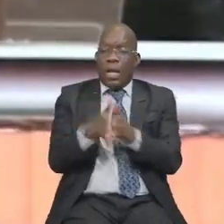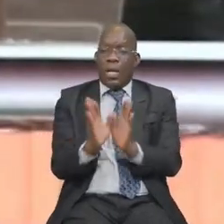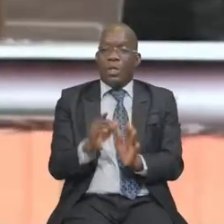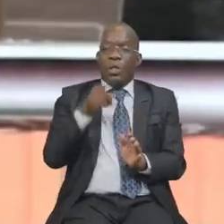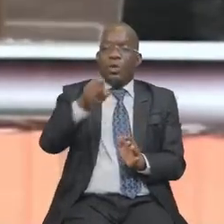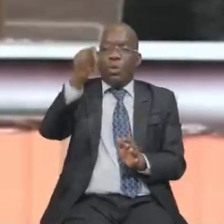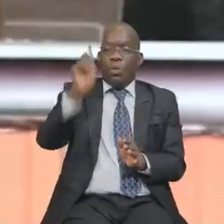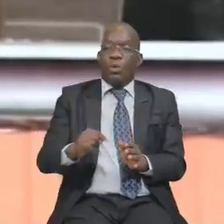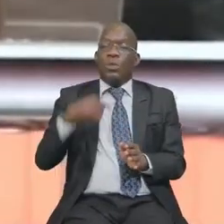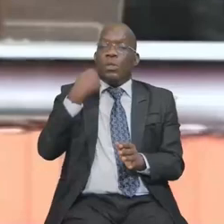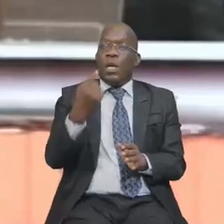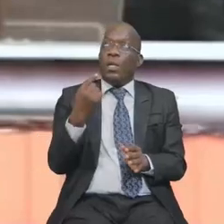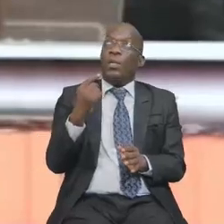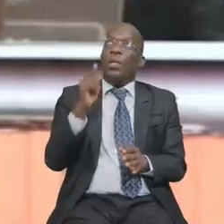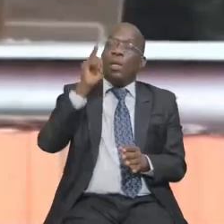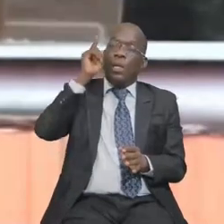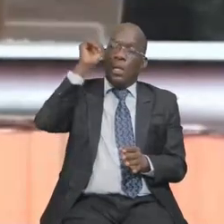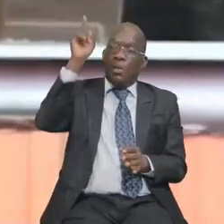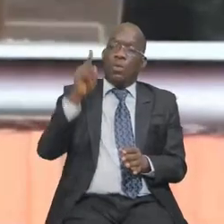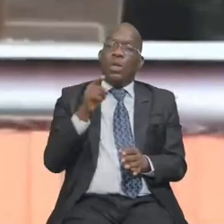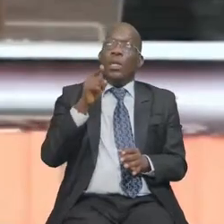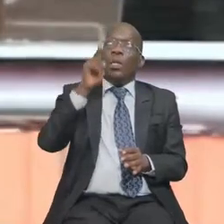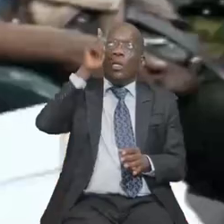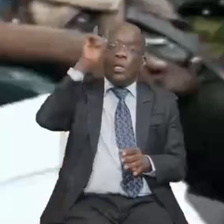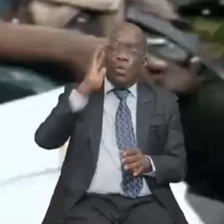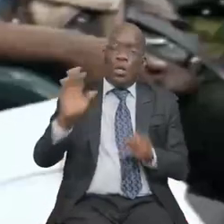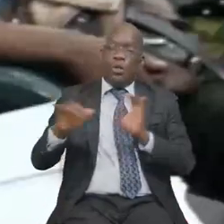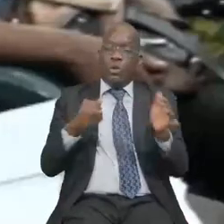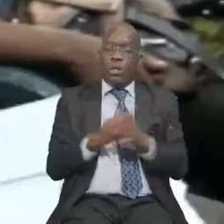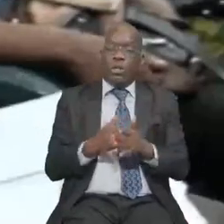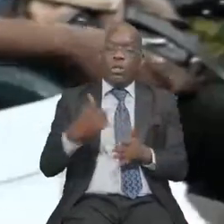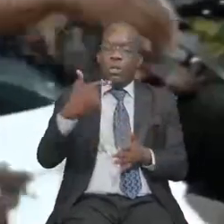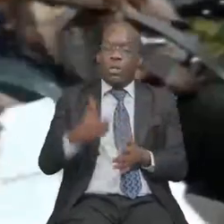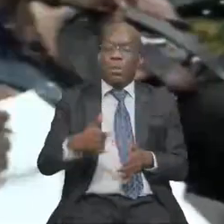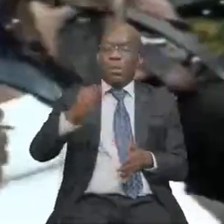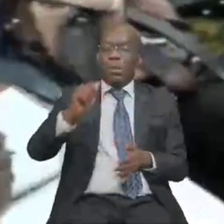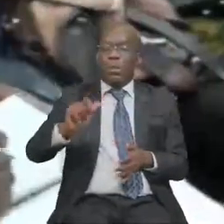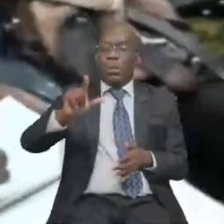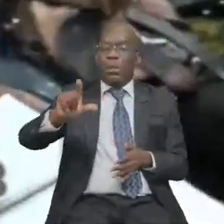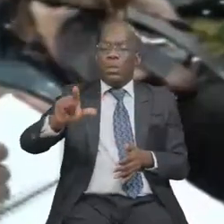dois plaider avec lui. Et il le fera. En Galates chapitre 3.